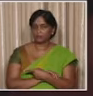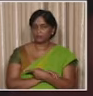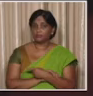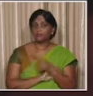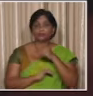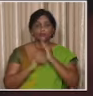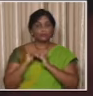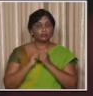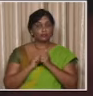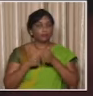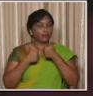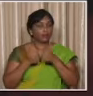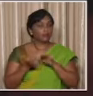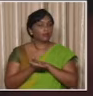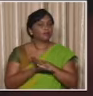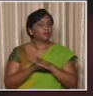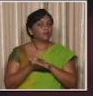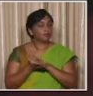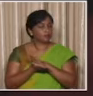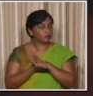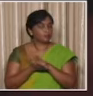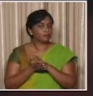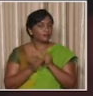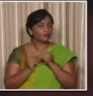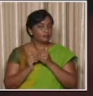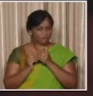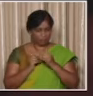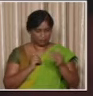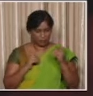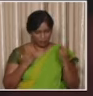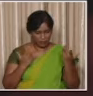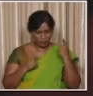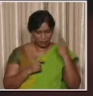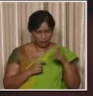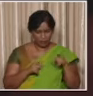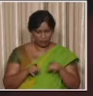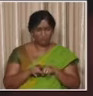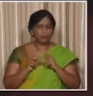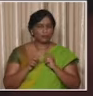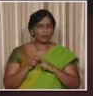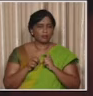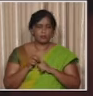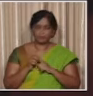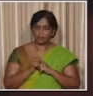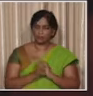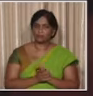ඒ ක්‍රමවේදයේ හරියට ක්‍රියාත්මක නොවන නිසා තමයි ප්‍රශ්නේ.